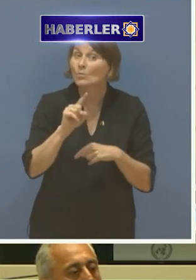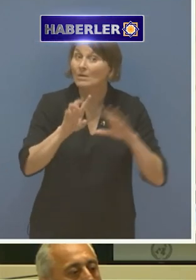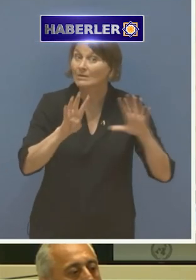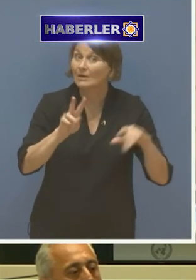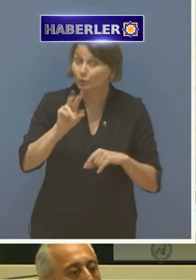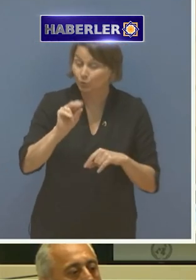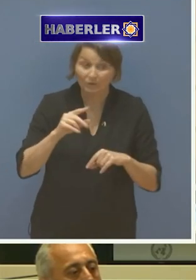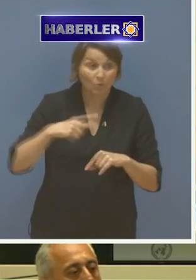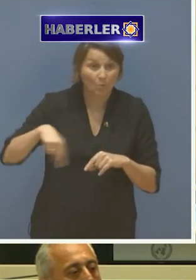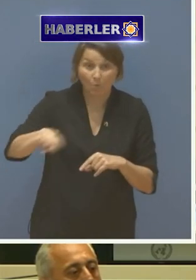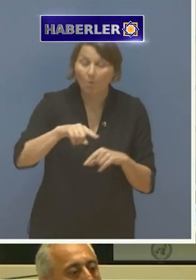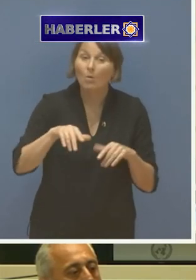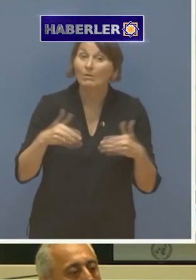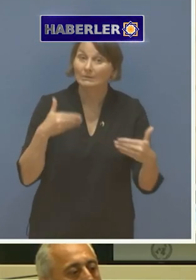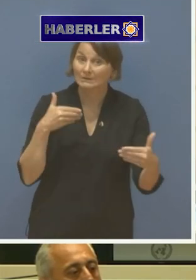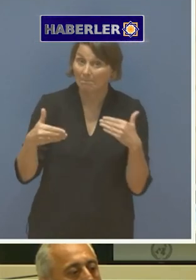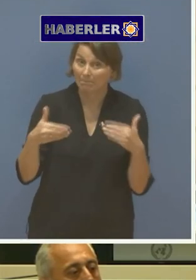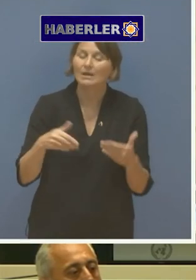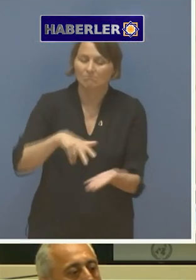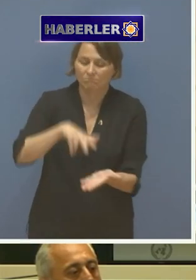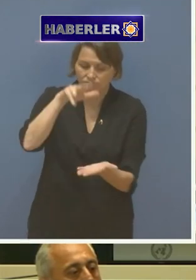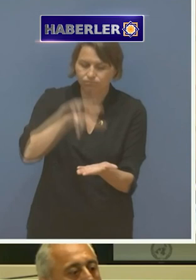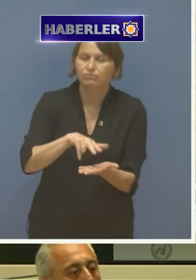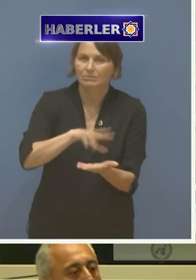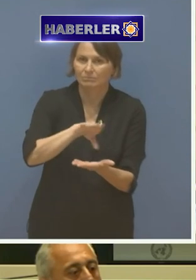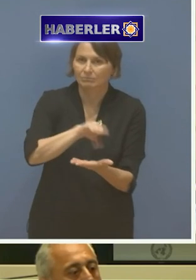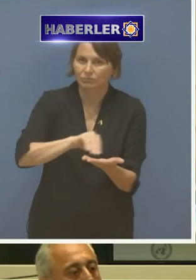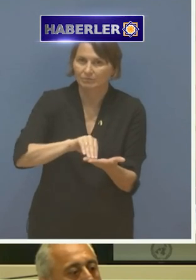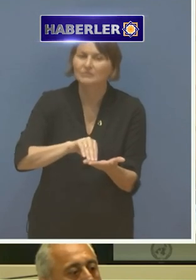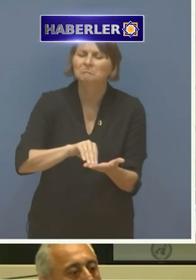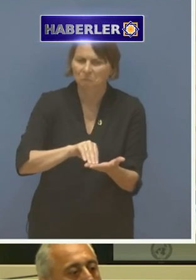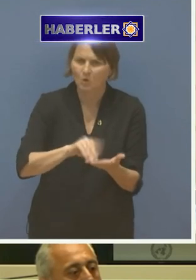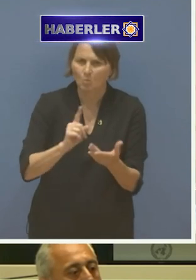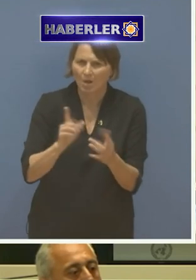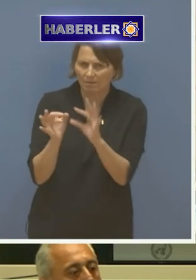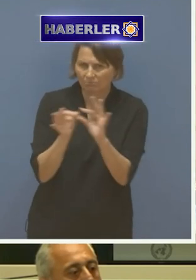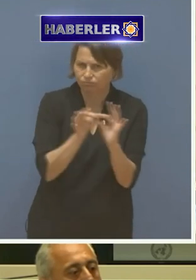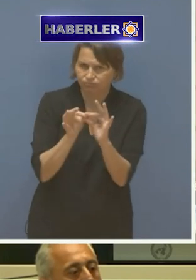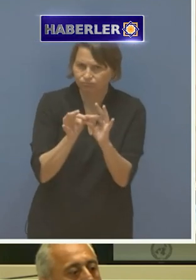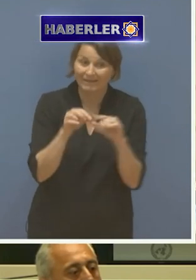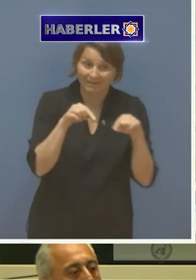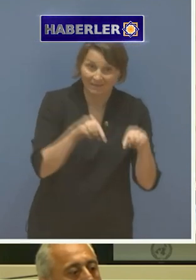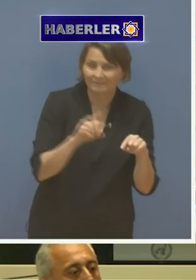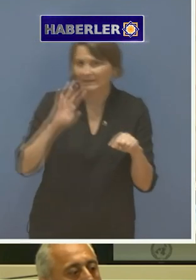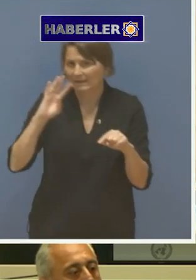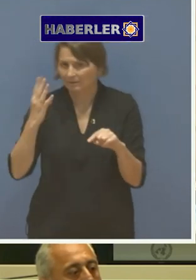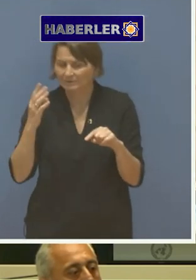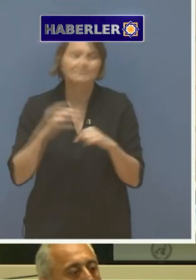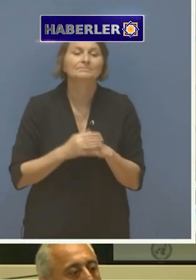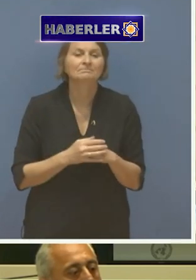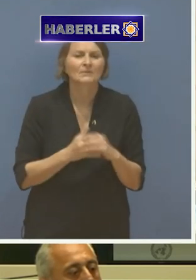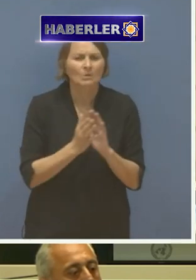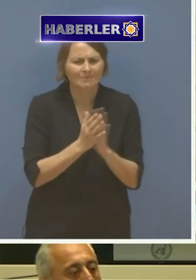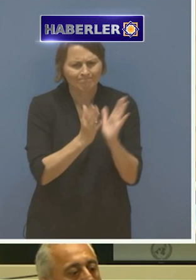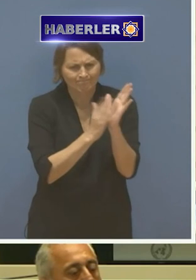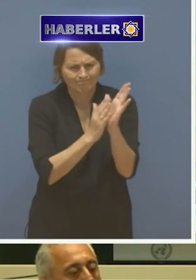istiyorum. 1917'de bağımsızlığından önce Batı Ermenistan'ın kendi kaderini tayin hakkını ilk ilan eden Rusya'nın